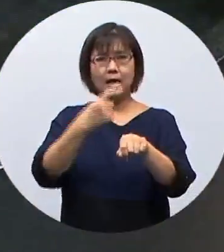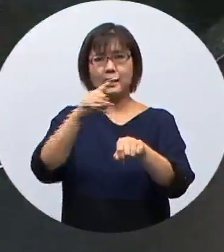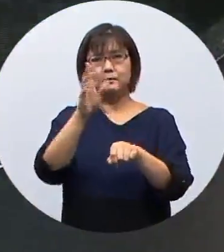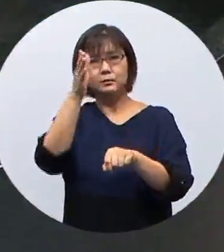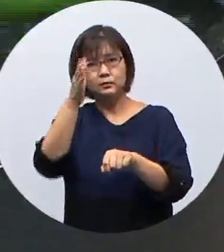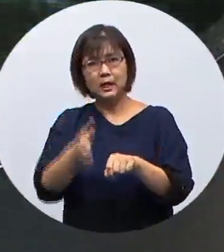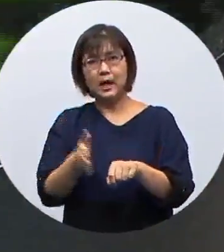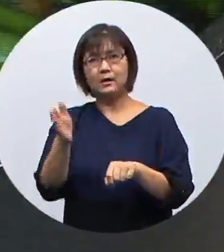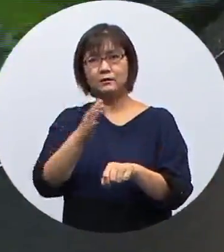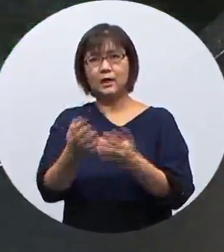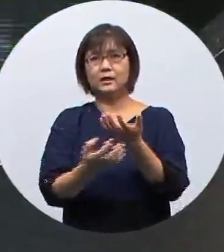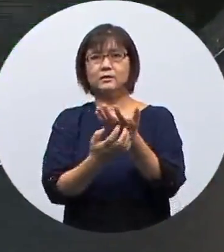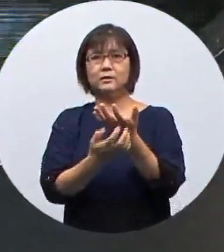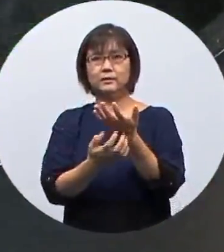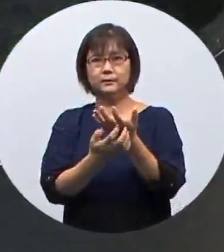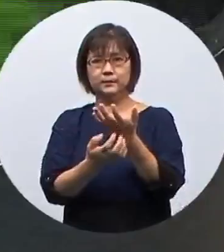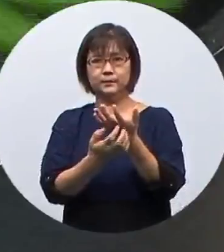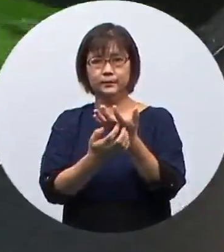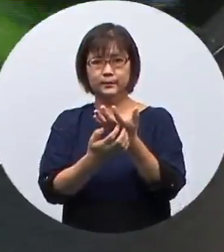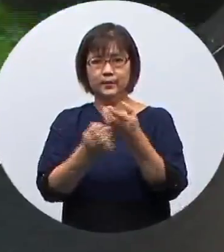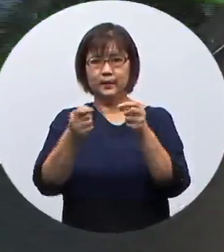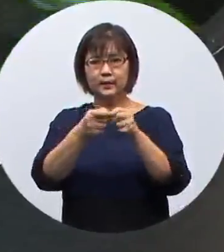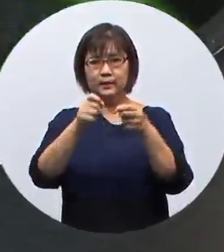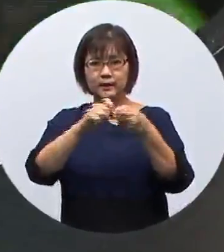鮮やかになってきたら揚げてください。